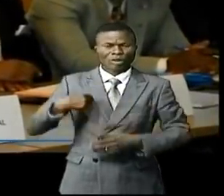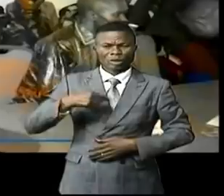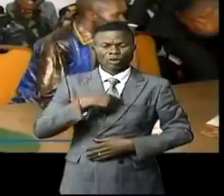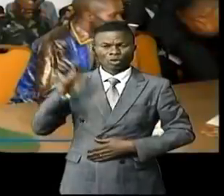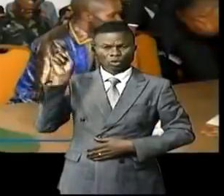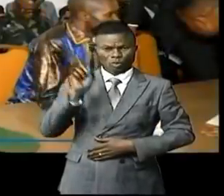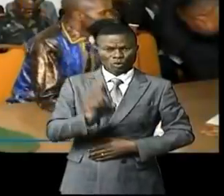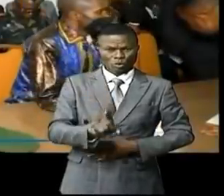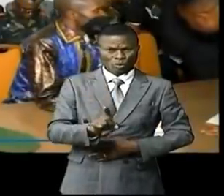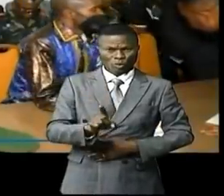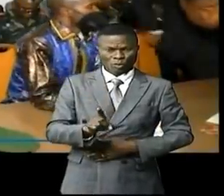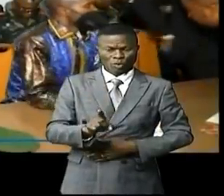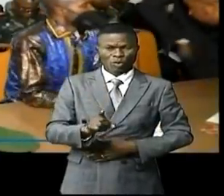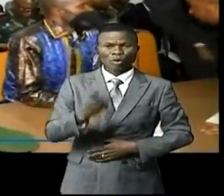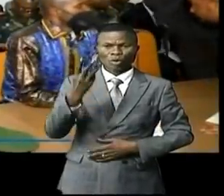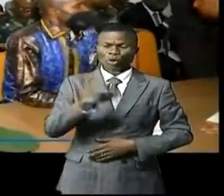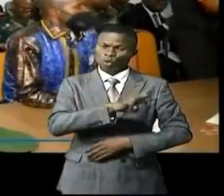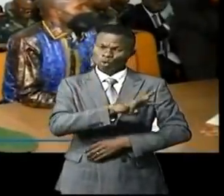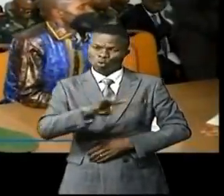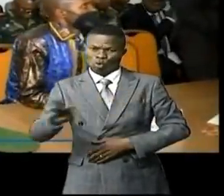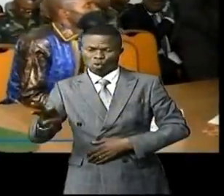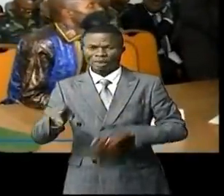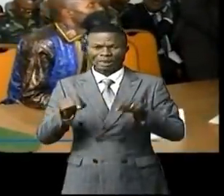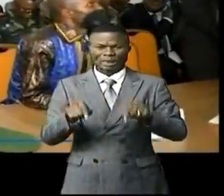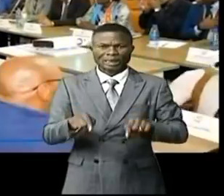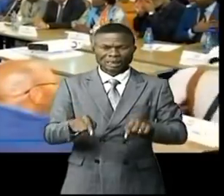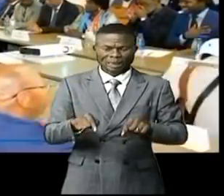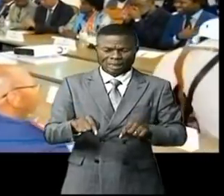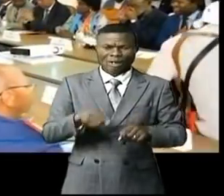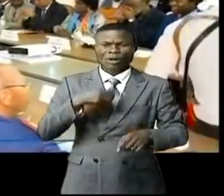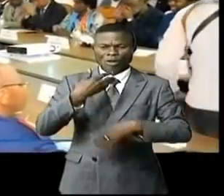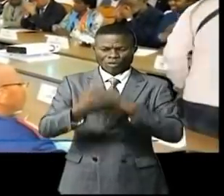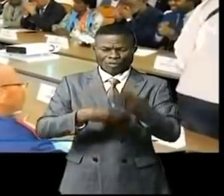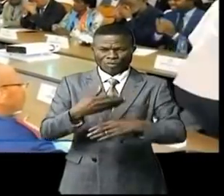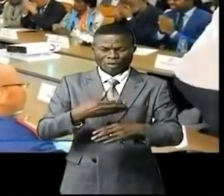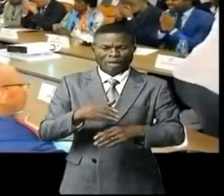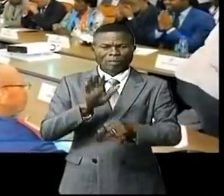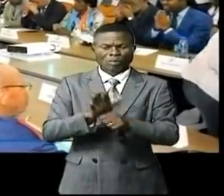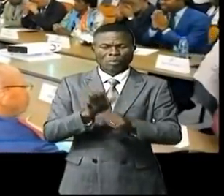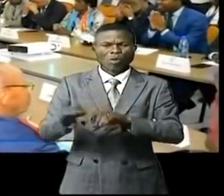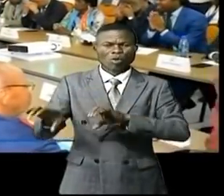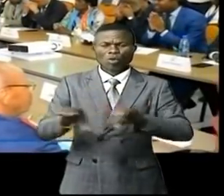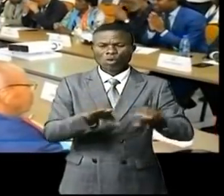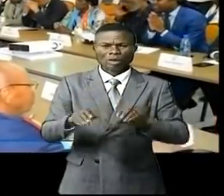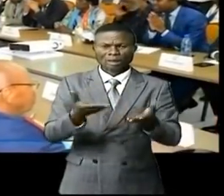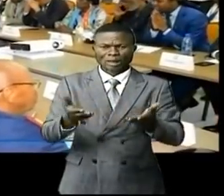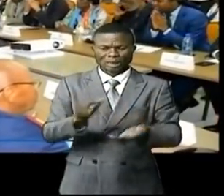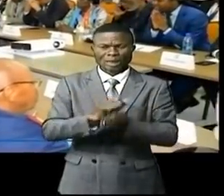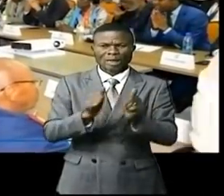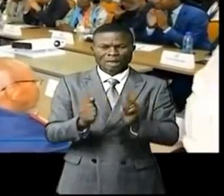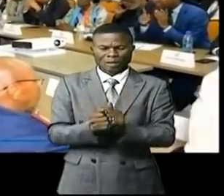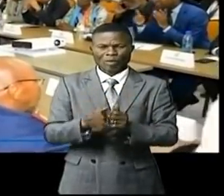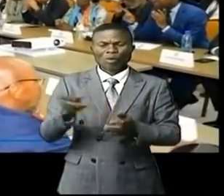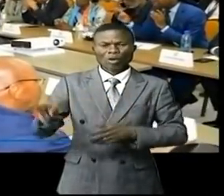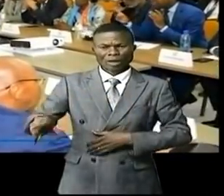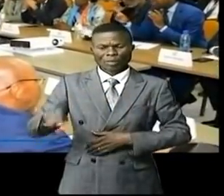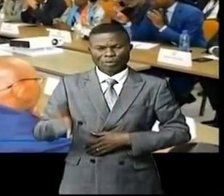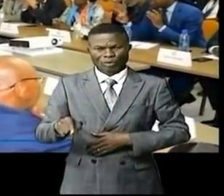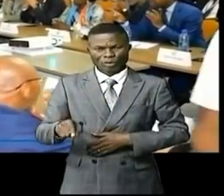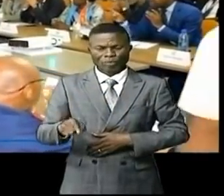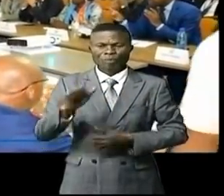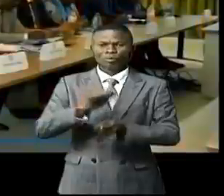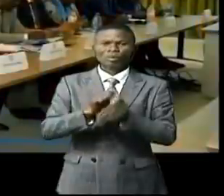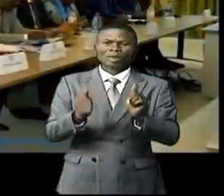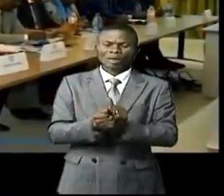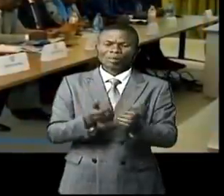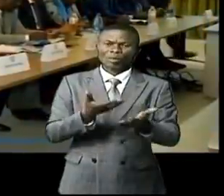au cours de près de 3 heures de réunion où nous avons passé au crible toute la situation de la province, que ce soit au plan